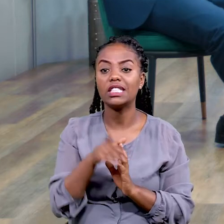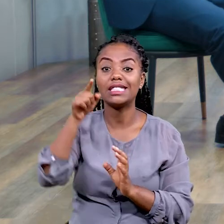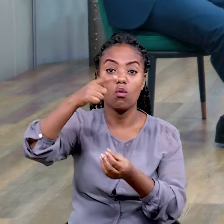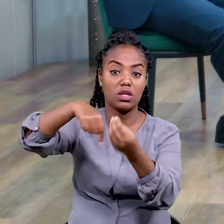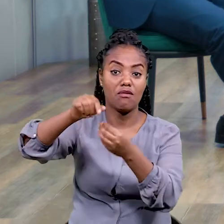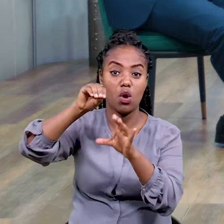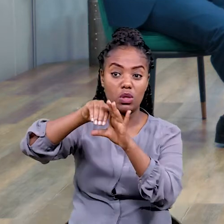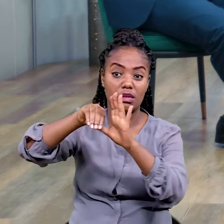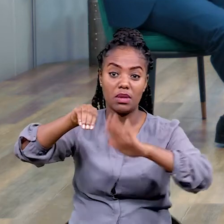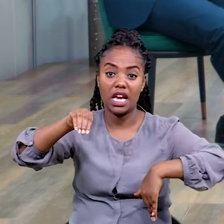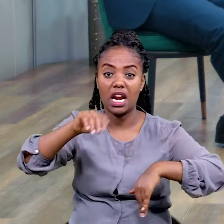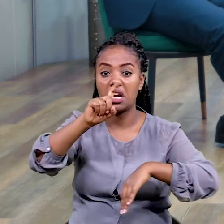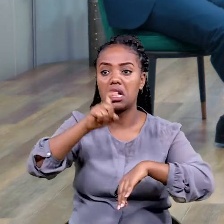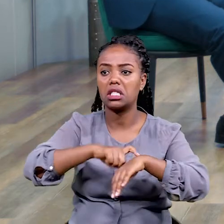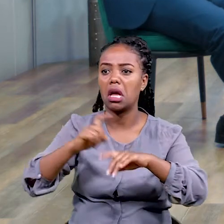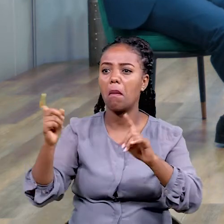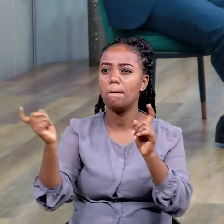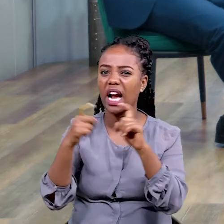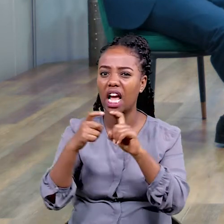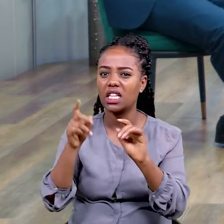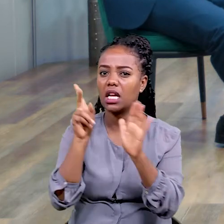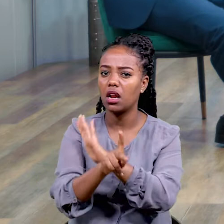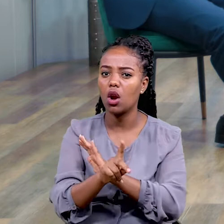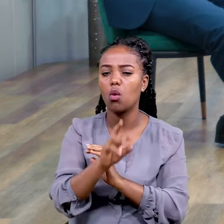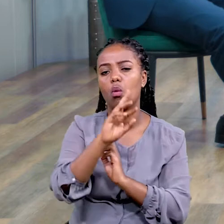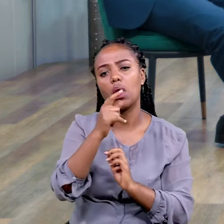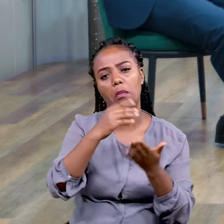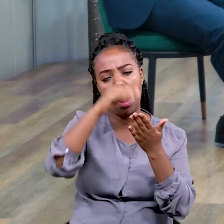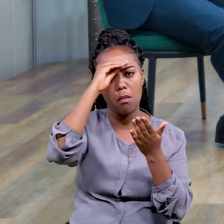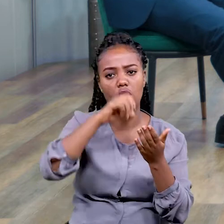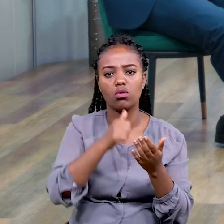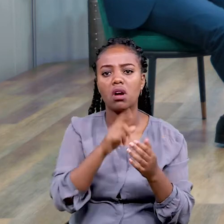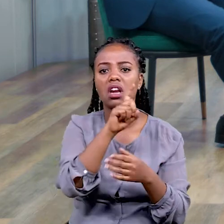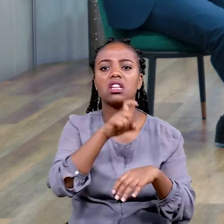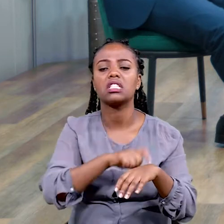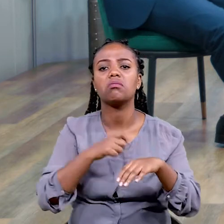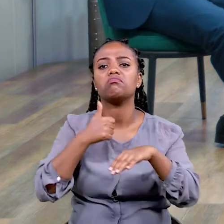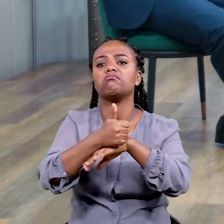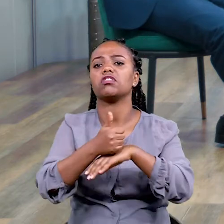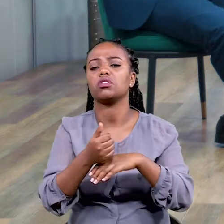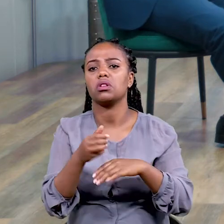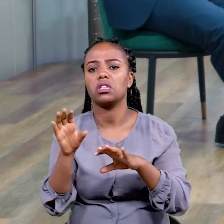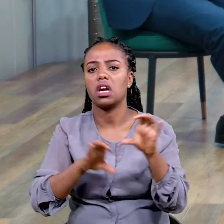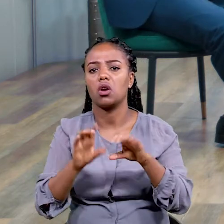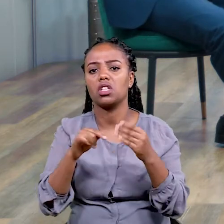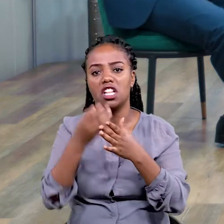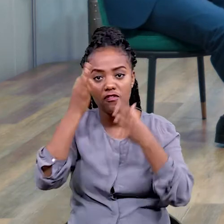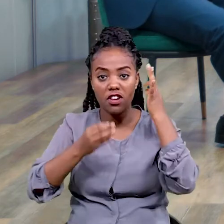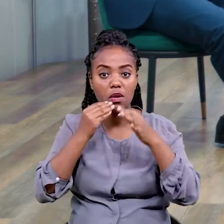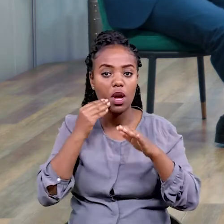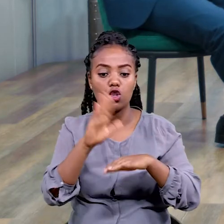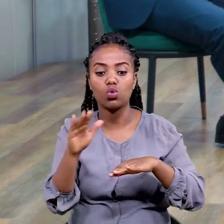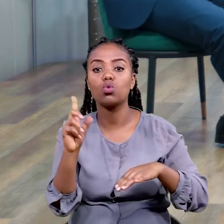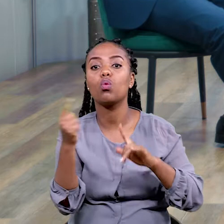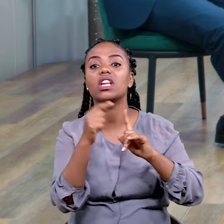ውስጥ ቢቀር አንዳንዴ በበቀል ይገደላሉ፣ ወይም አንዳንዴ ትምህርት አይማሩም፣ አንዳንዴ አቢዝ ይደረጋሉ ይልና ፍርድ ቤት ሲጫንቀው ልጆቹ ወደ ማረሚያ